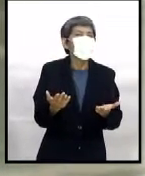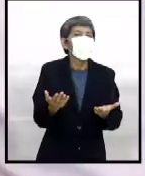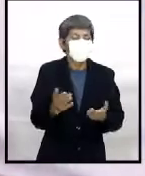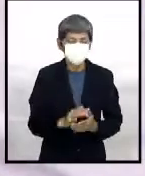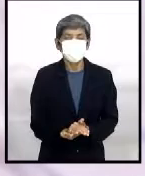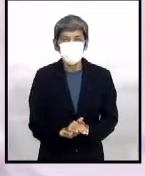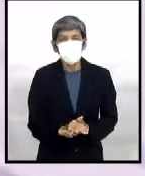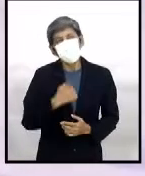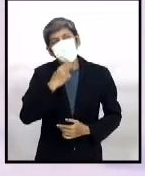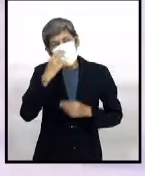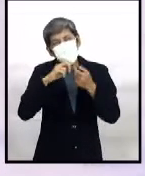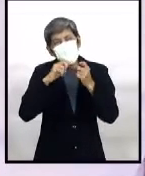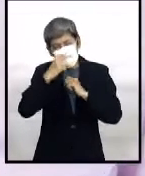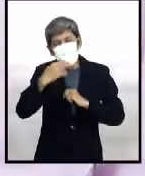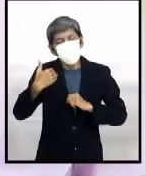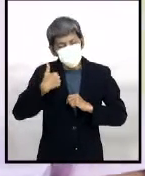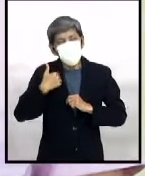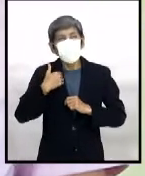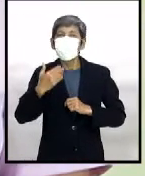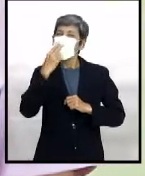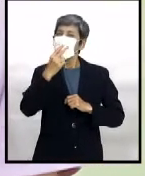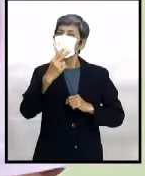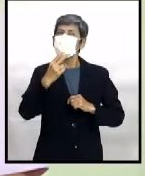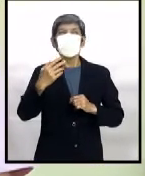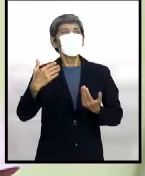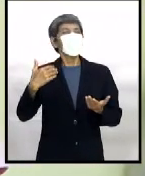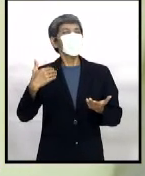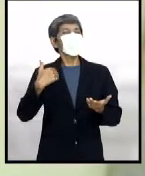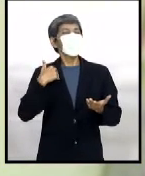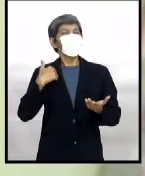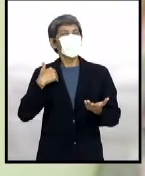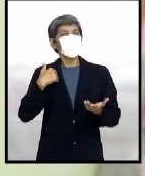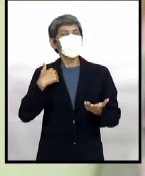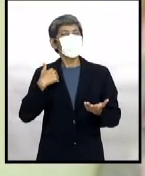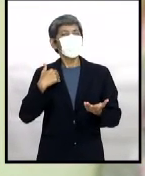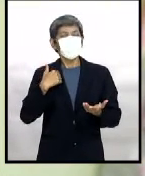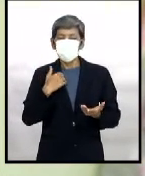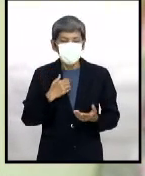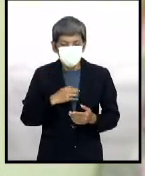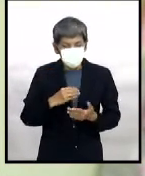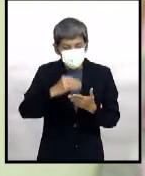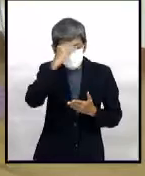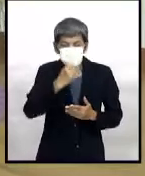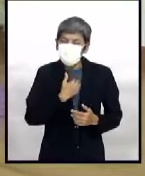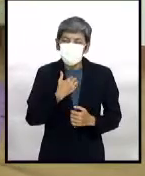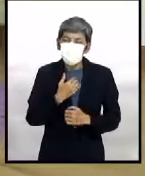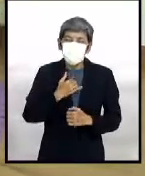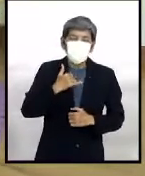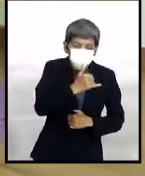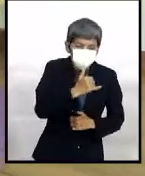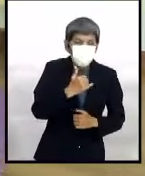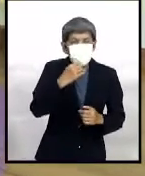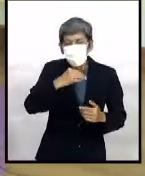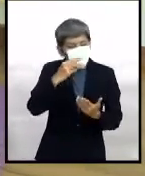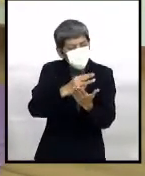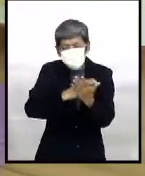บ้าง ช่องว่างผมเห็นมาตลอดและเห็นอยู่อย่างเดียวก็คือว่ามันไม่มีที่ให้เขาเลือกคือการเรียนทุก